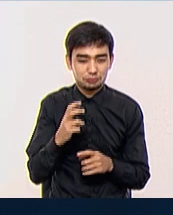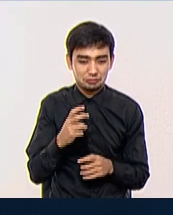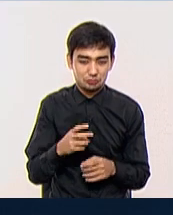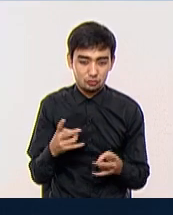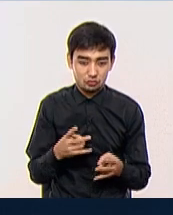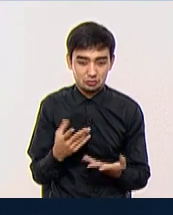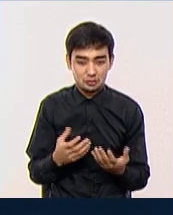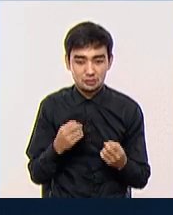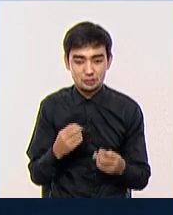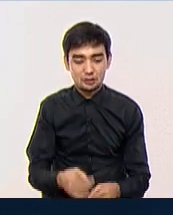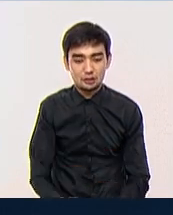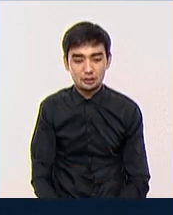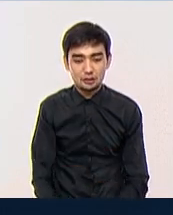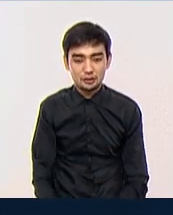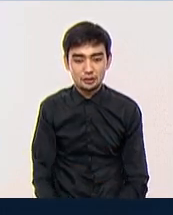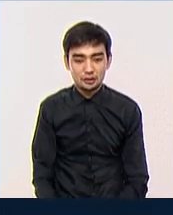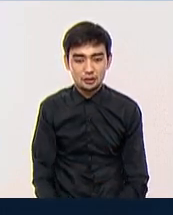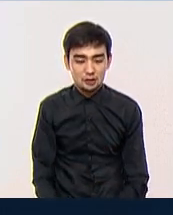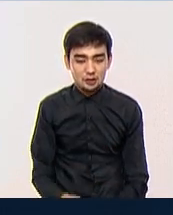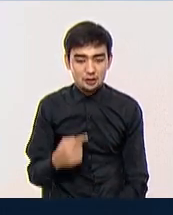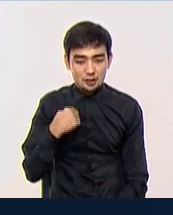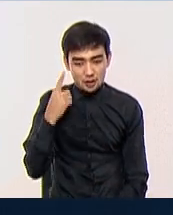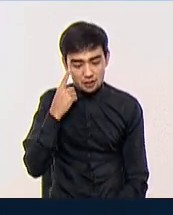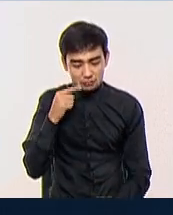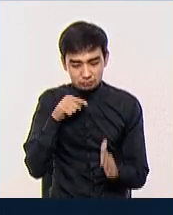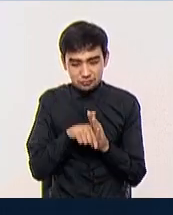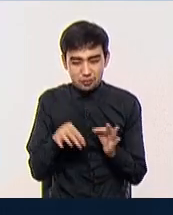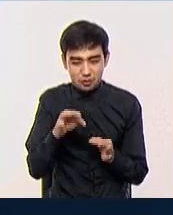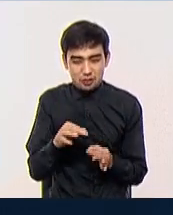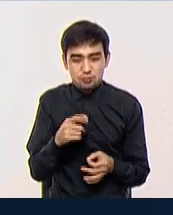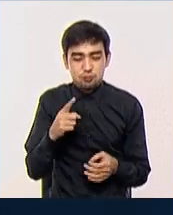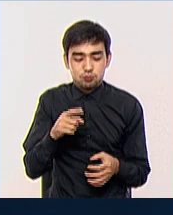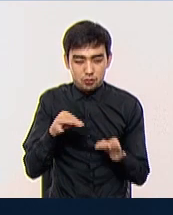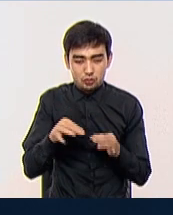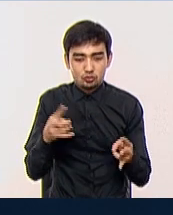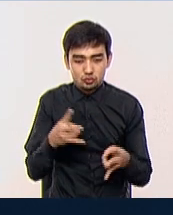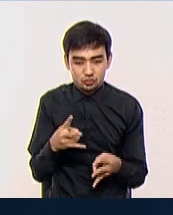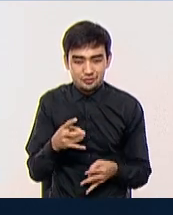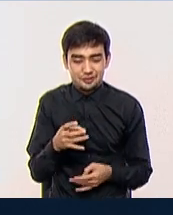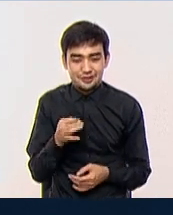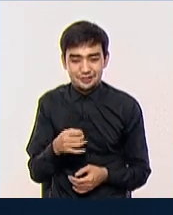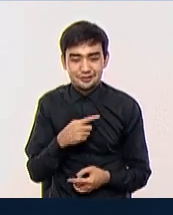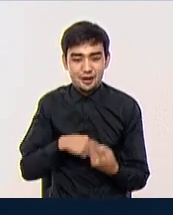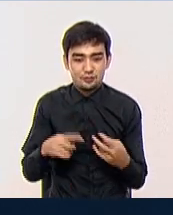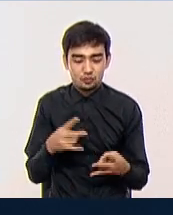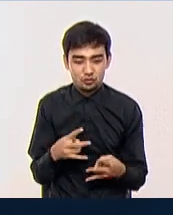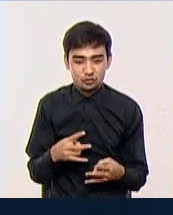транспорт? Но я глубоко убеждена, что проект нужен, потому что нам